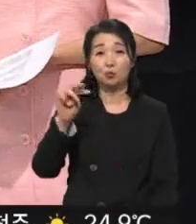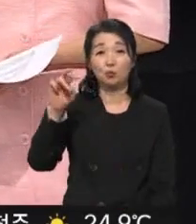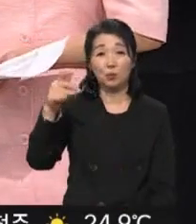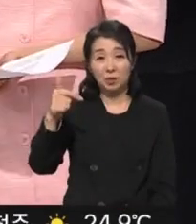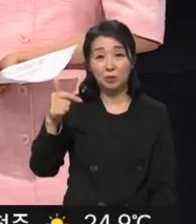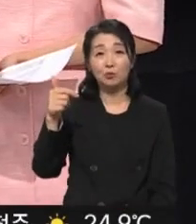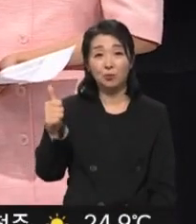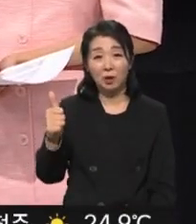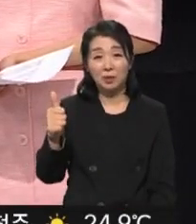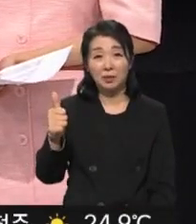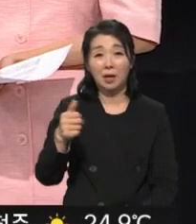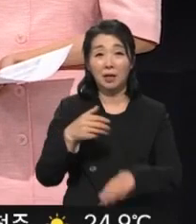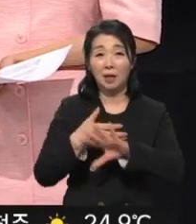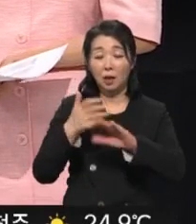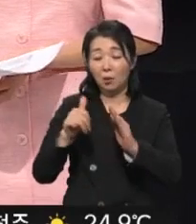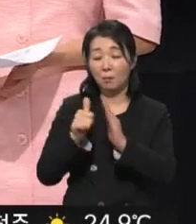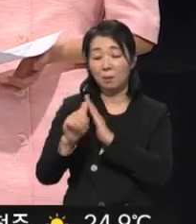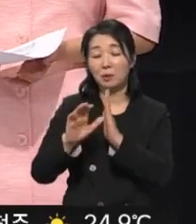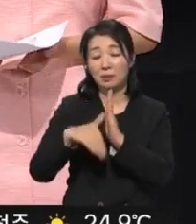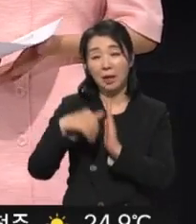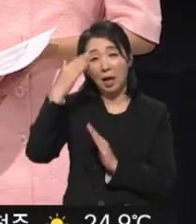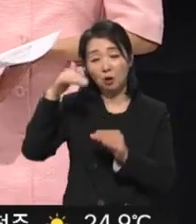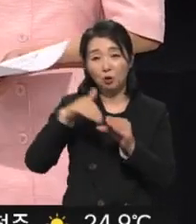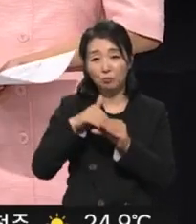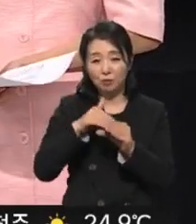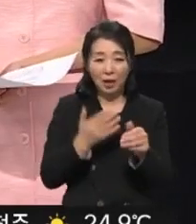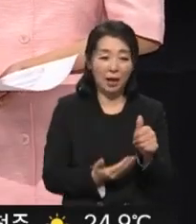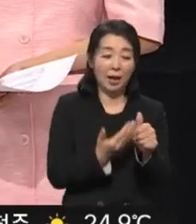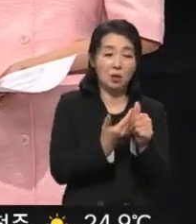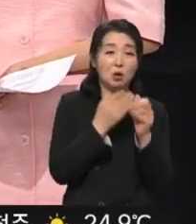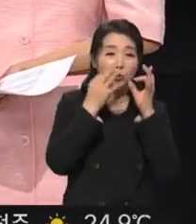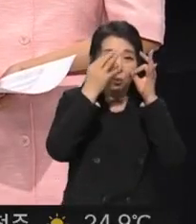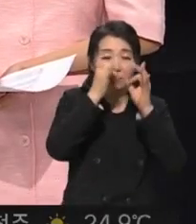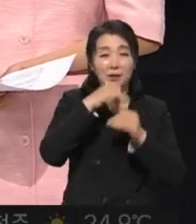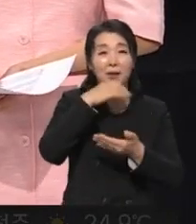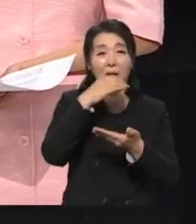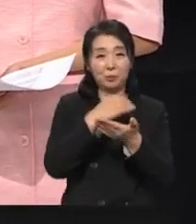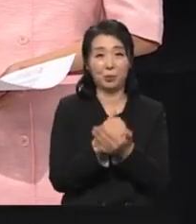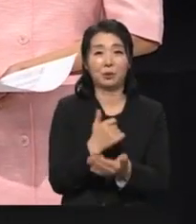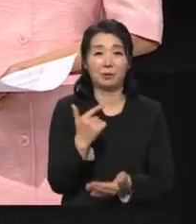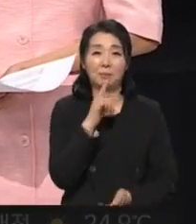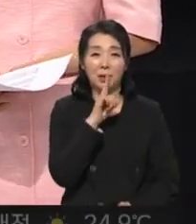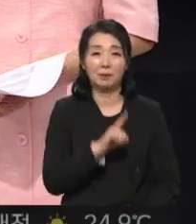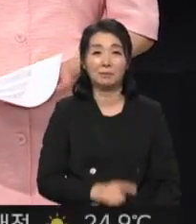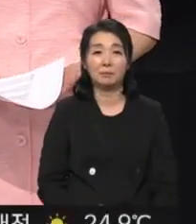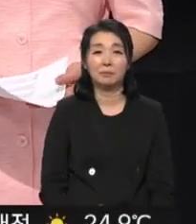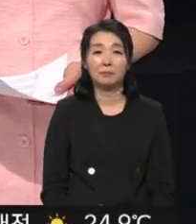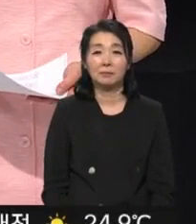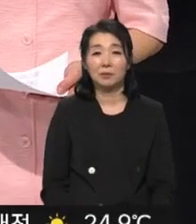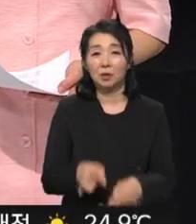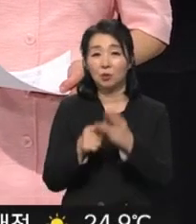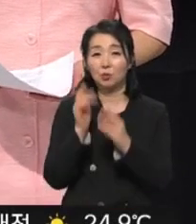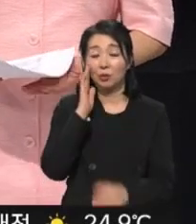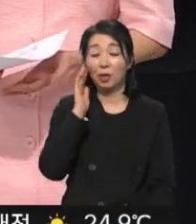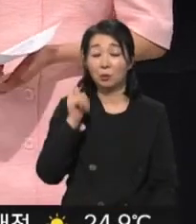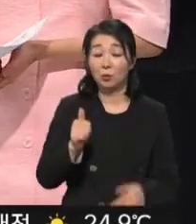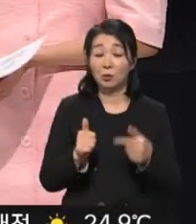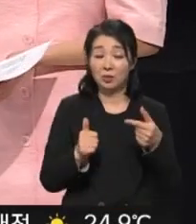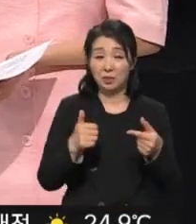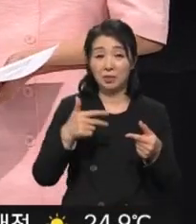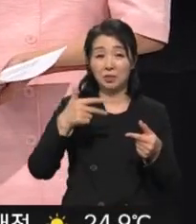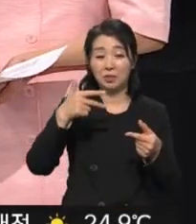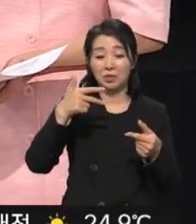때마다 한국의 문화를 알리기 위해 노력을 기울이는 모습에 큰 감명을 받았다고 밝히기도 했는데요. 이번 윤 대통령의